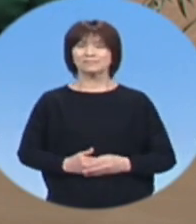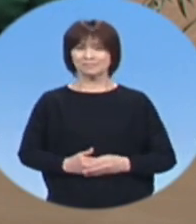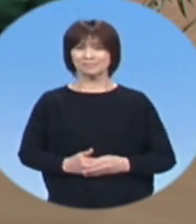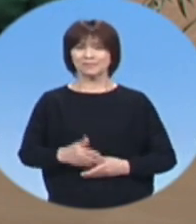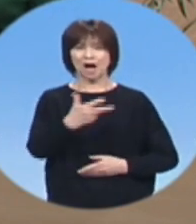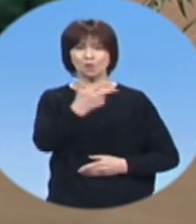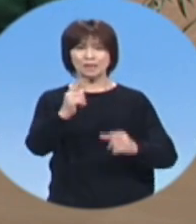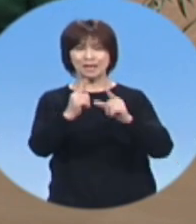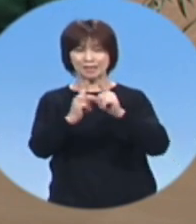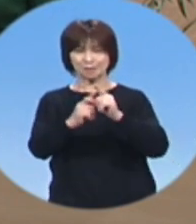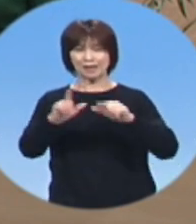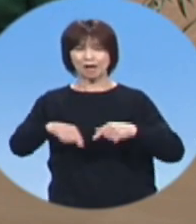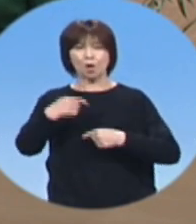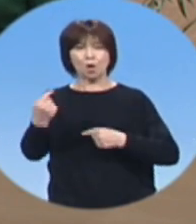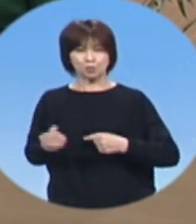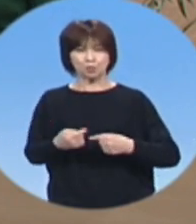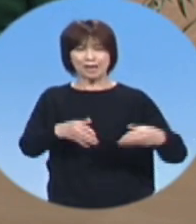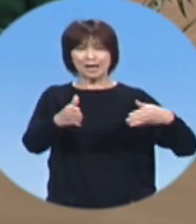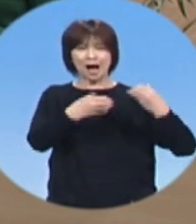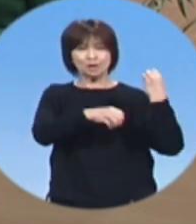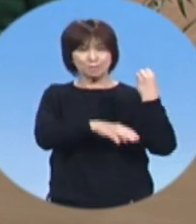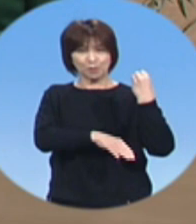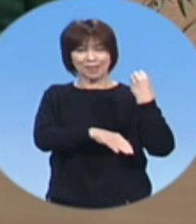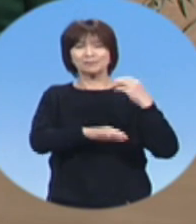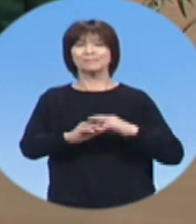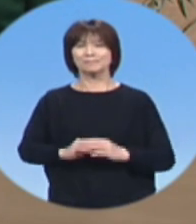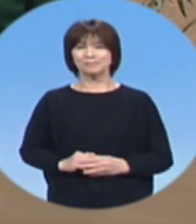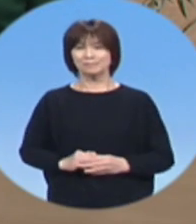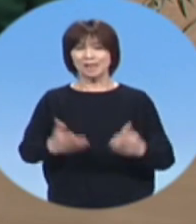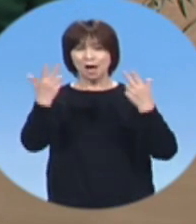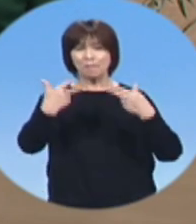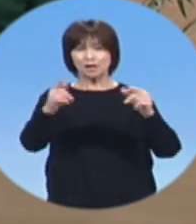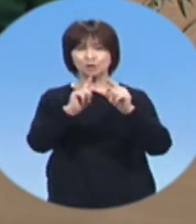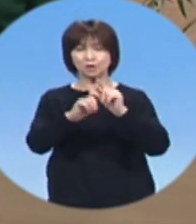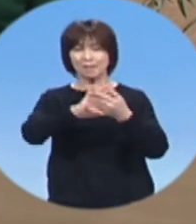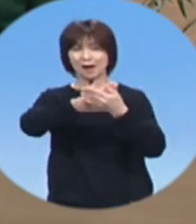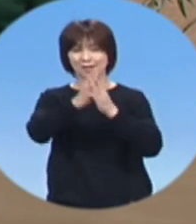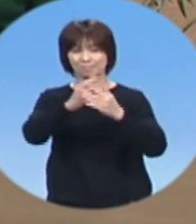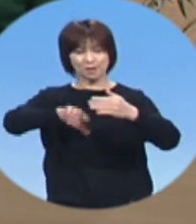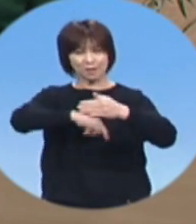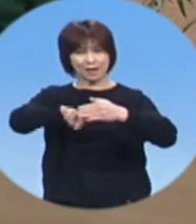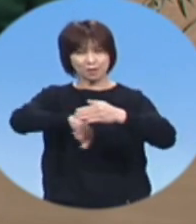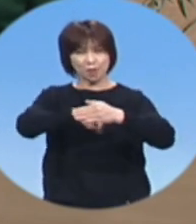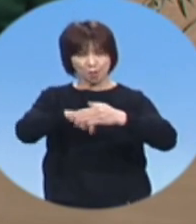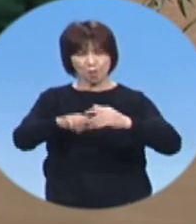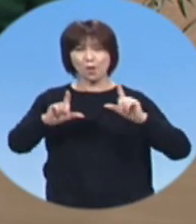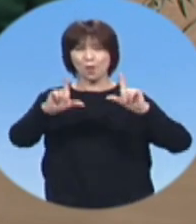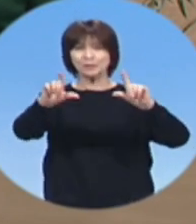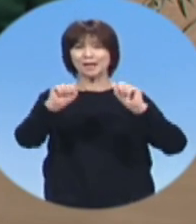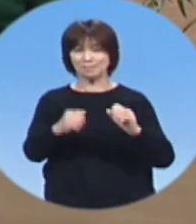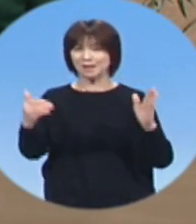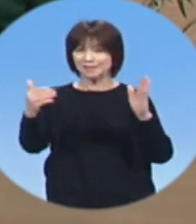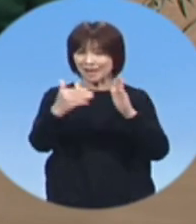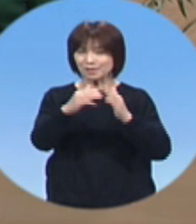ウィークリー千葉県、小杉真希です。 春本ゆなです。 この番組では毎週千葉県のさまざまな話題をお届けしています。 番組